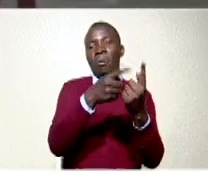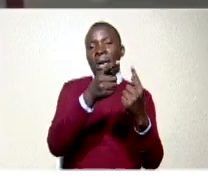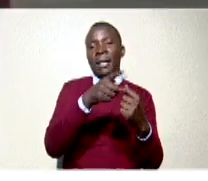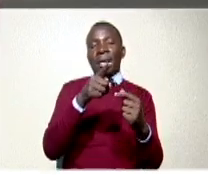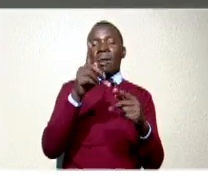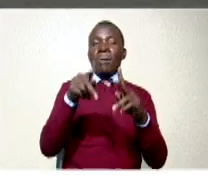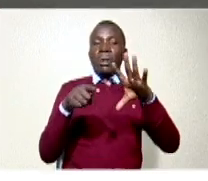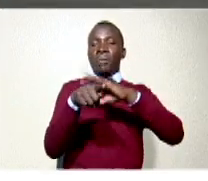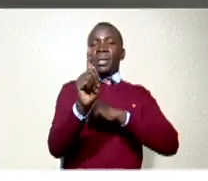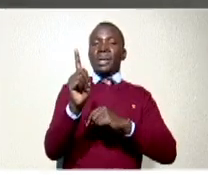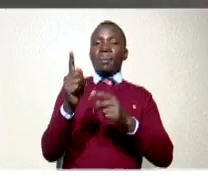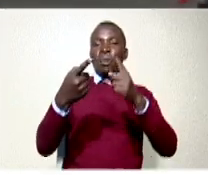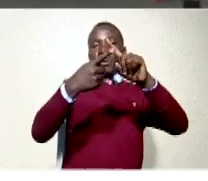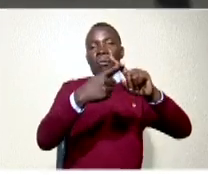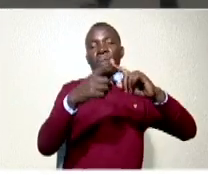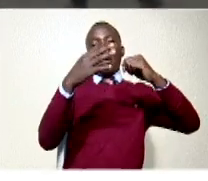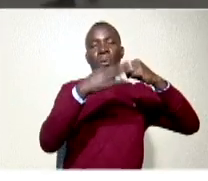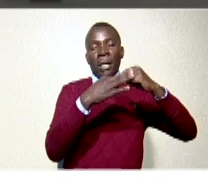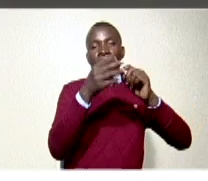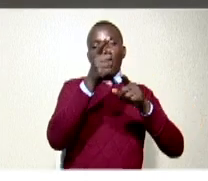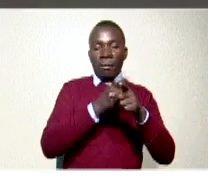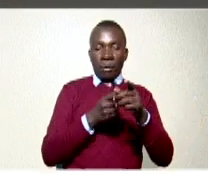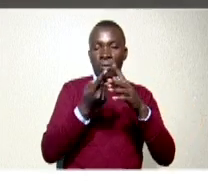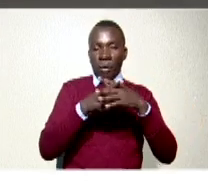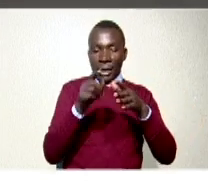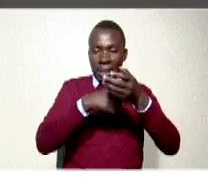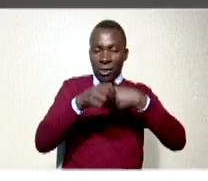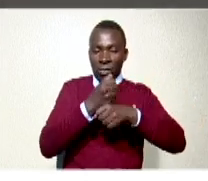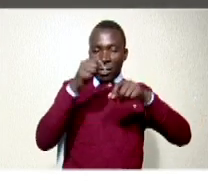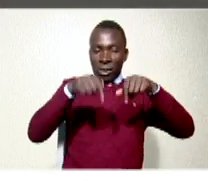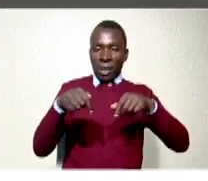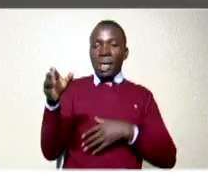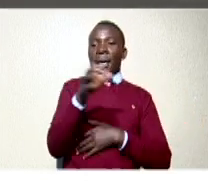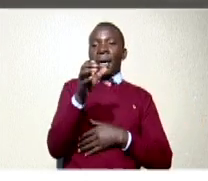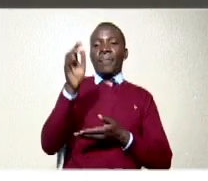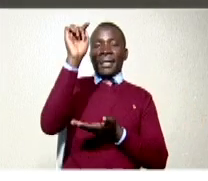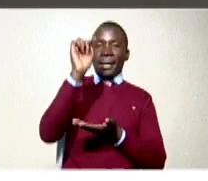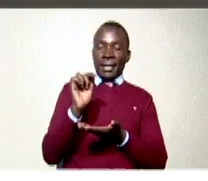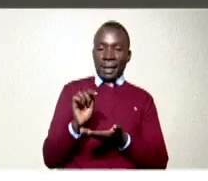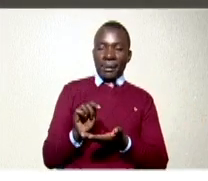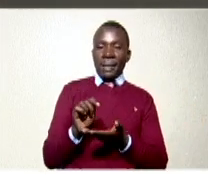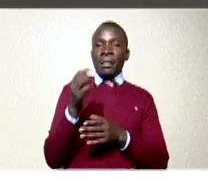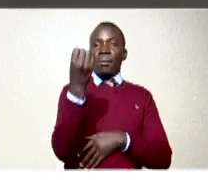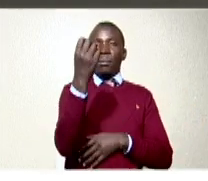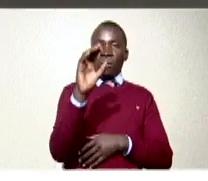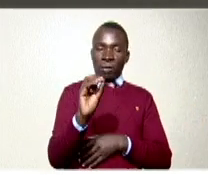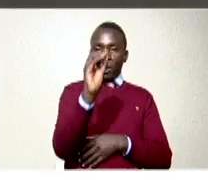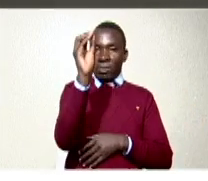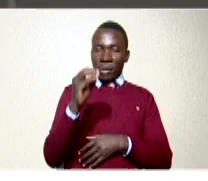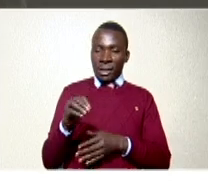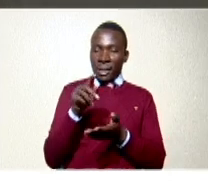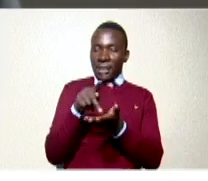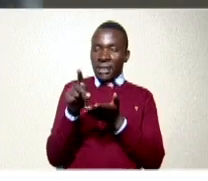bikuba inshuro umunani kuva mu ntangiriro z'uyu mwaka societe ya Rwandair ikaba yaragabanyijeho 50%